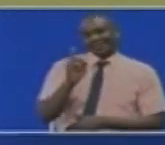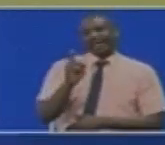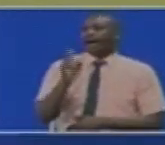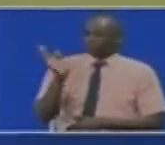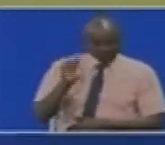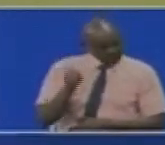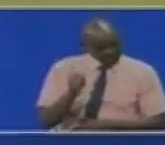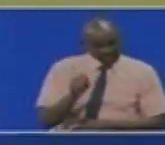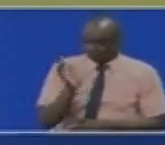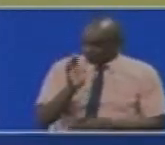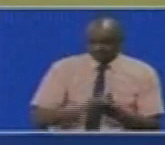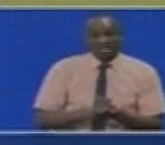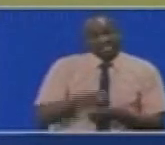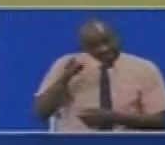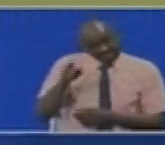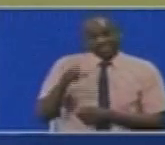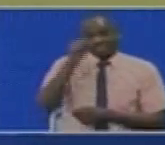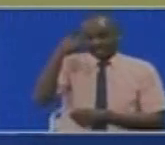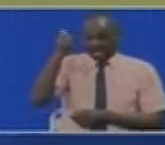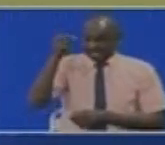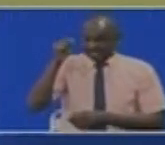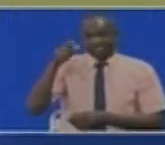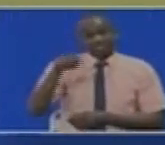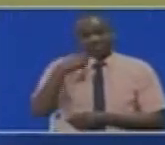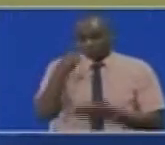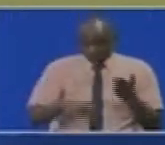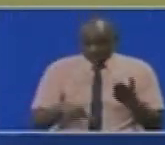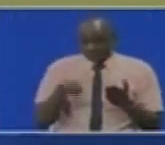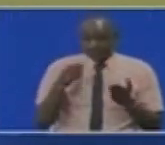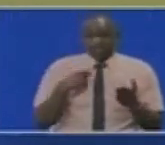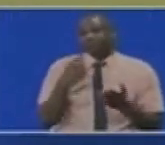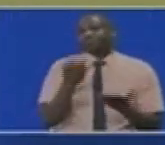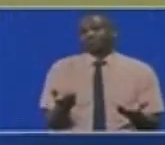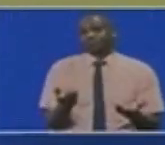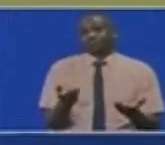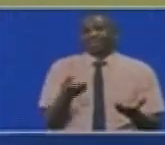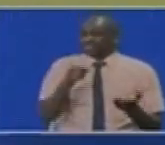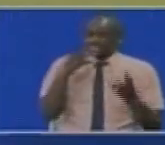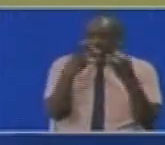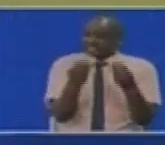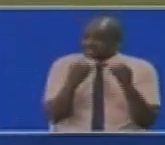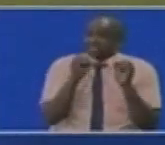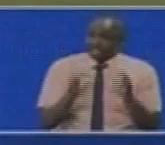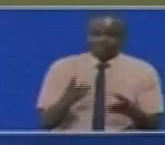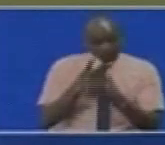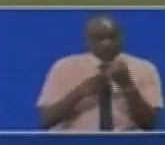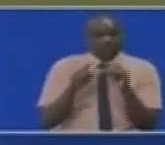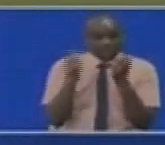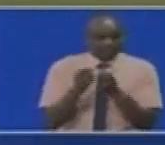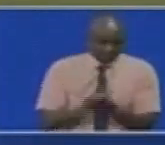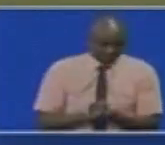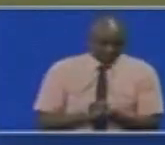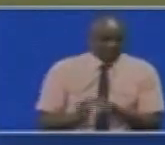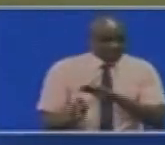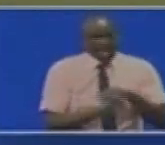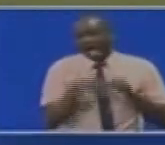this it's going to be a stiff competition because Sliders are fighting tooth and nail to make sure that they get to the semi-final. So it will not be an easy game for both teams. Kwenye mechi